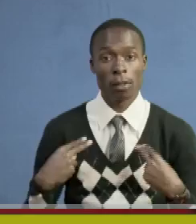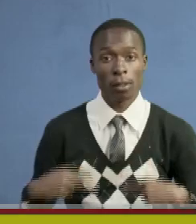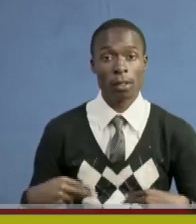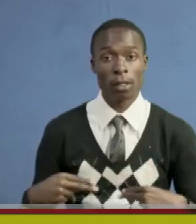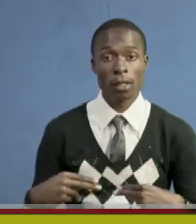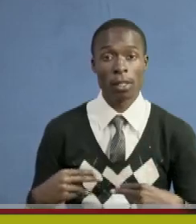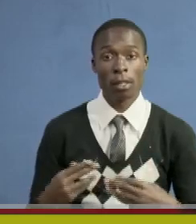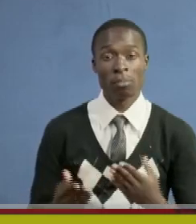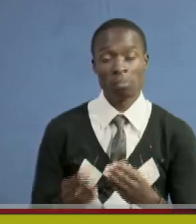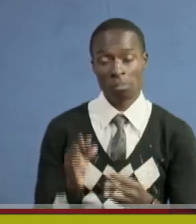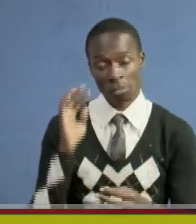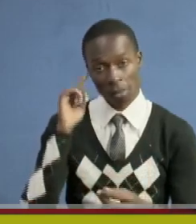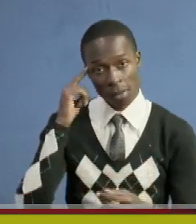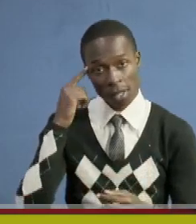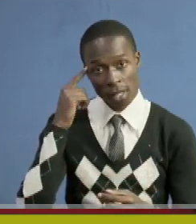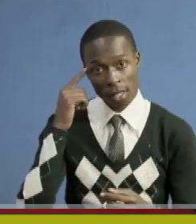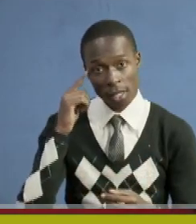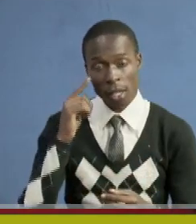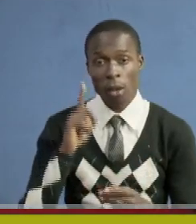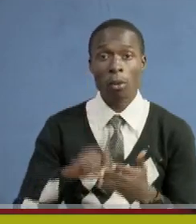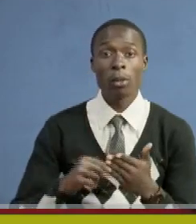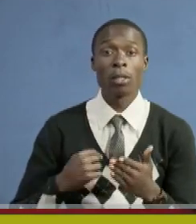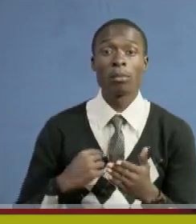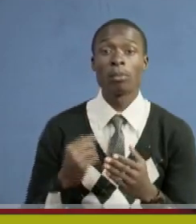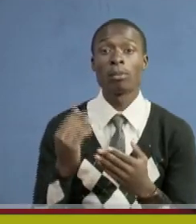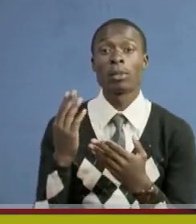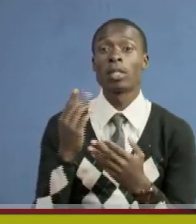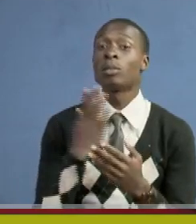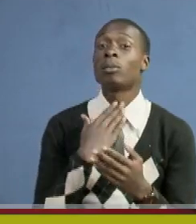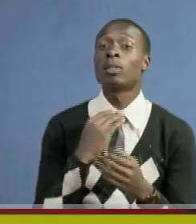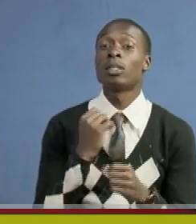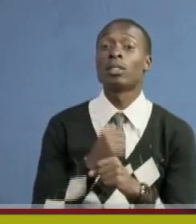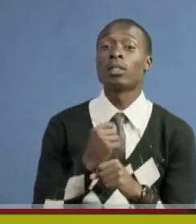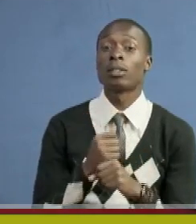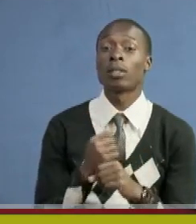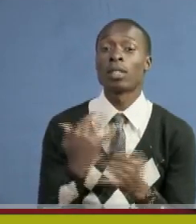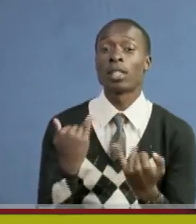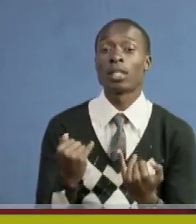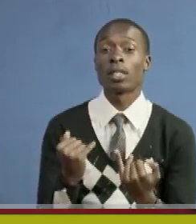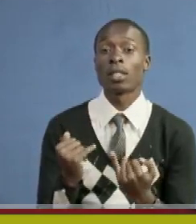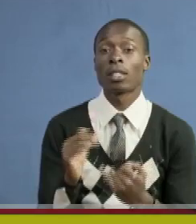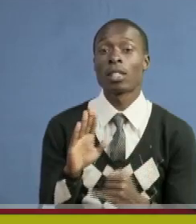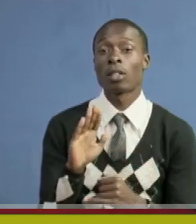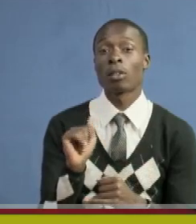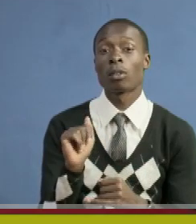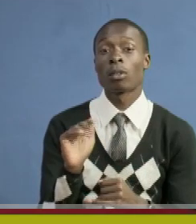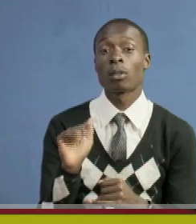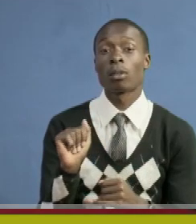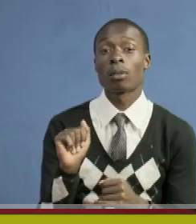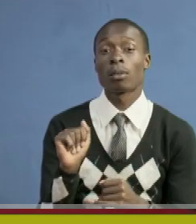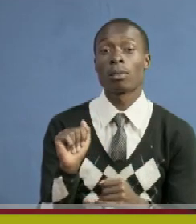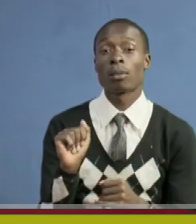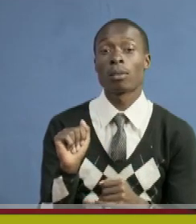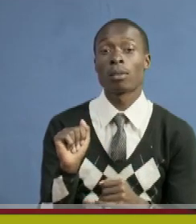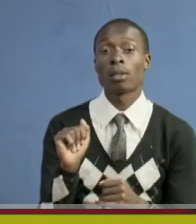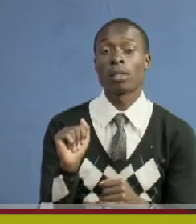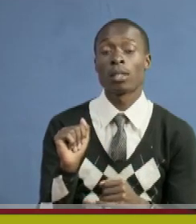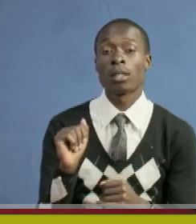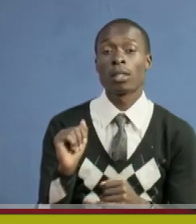come in, but what I intended to do is now to call in a